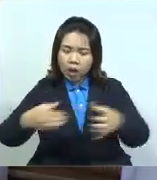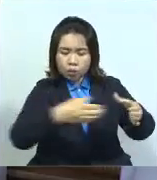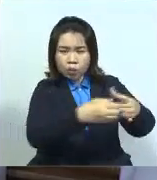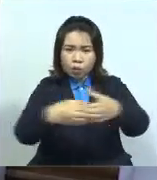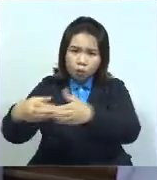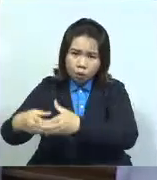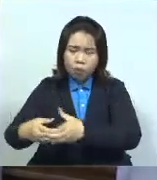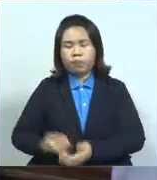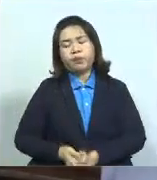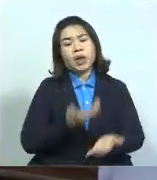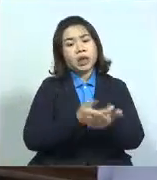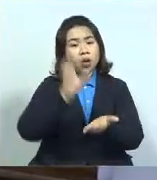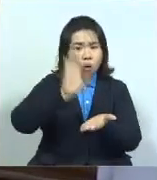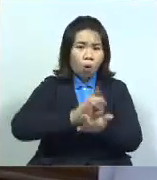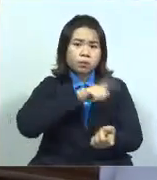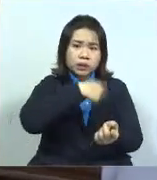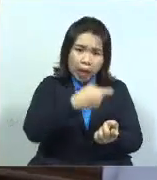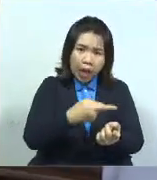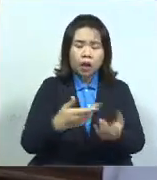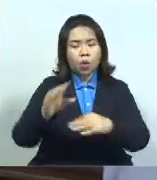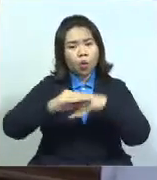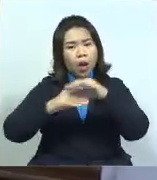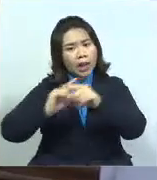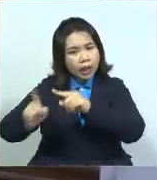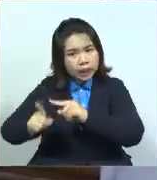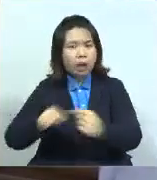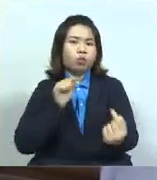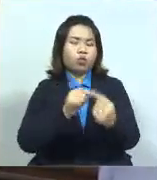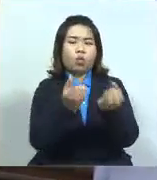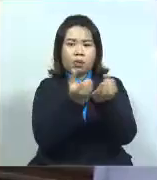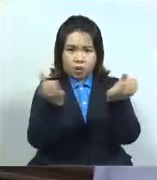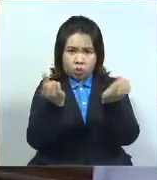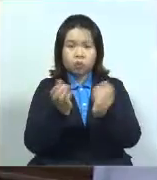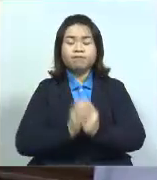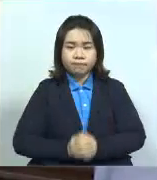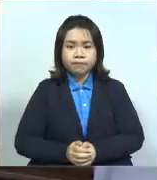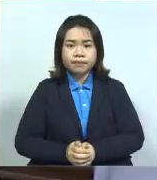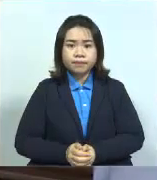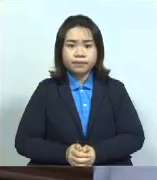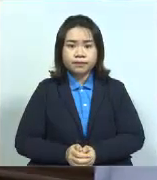ๆการใช้งบประมาณการจะทำแผนงานโครงการทั้งหมดเนี่ยมันตอบสนองรัฐธรรมนูญทั้งนั้นแหละ